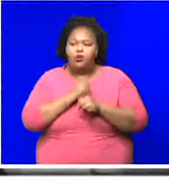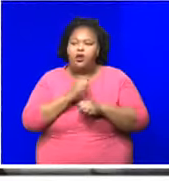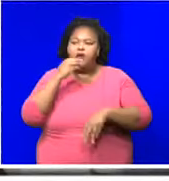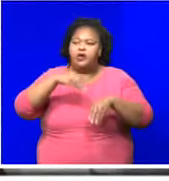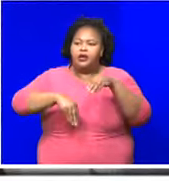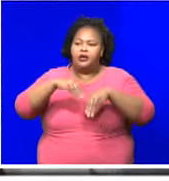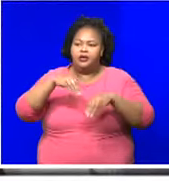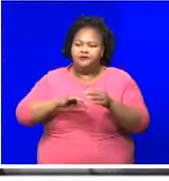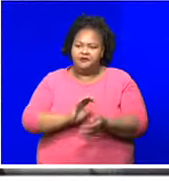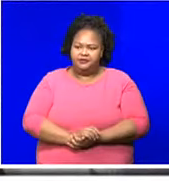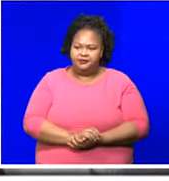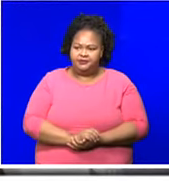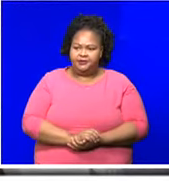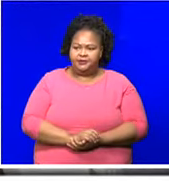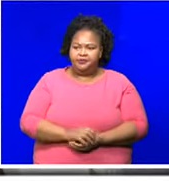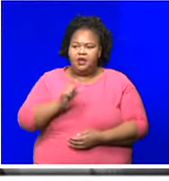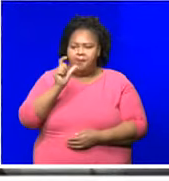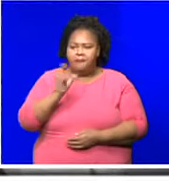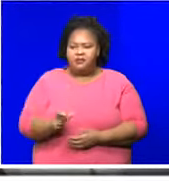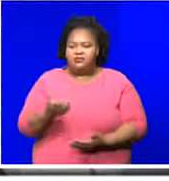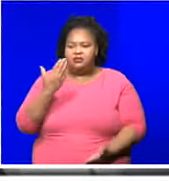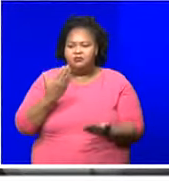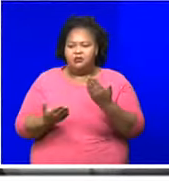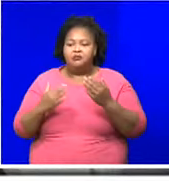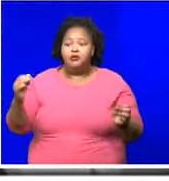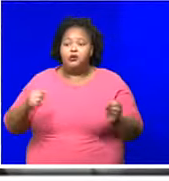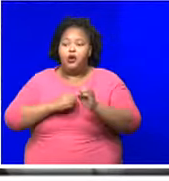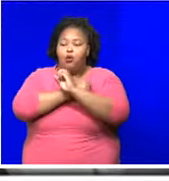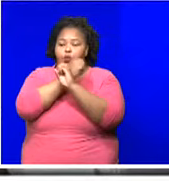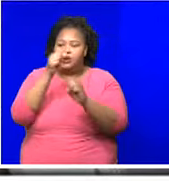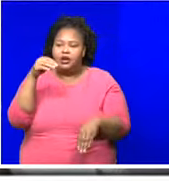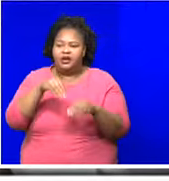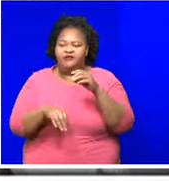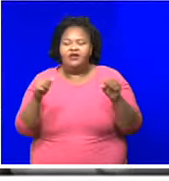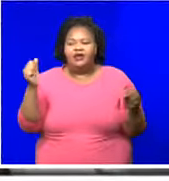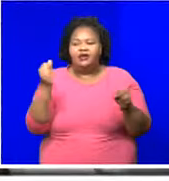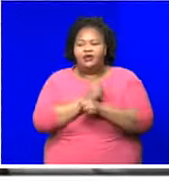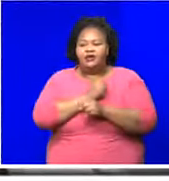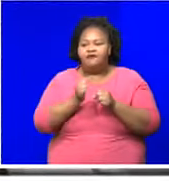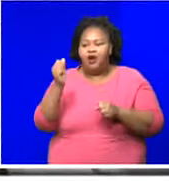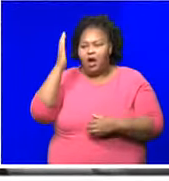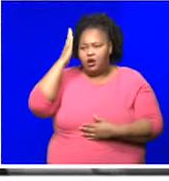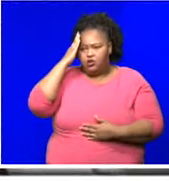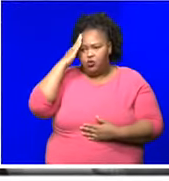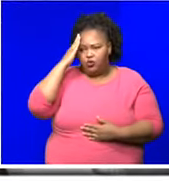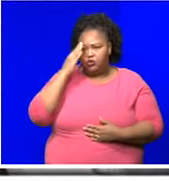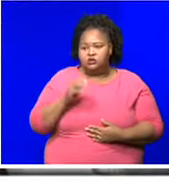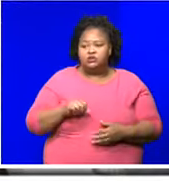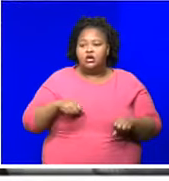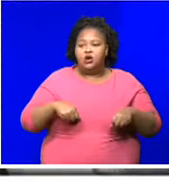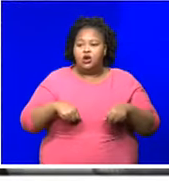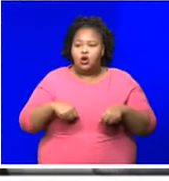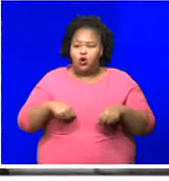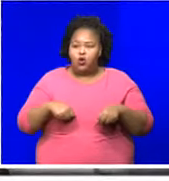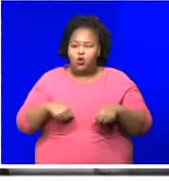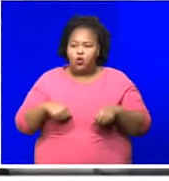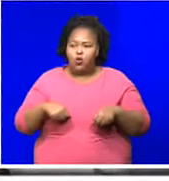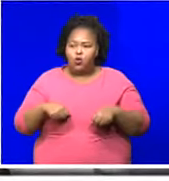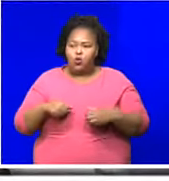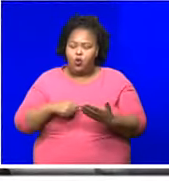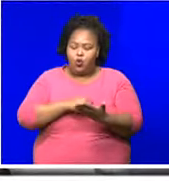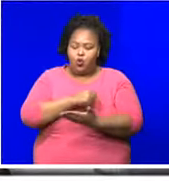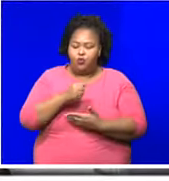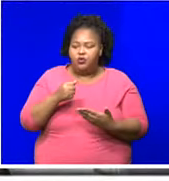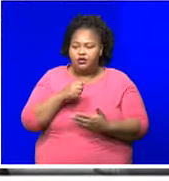lo muntu lo winako lokhetho akazange athi nje thi emanyandeni kukuphi